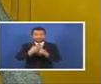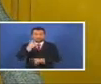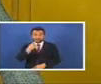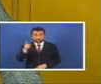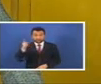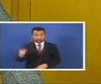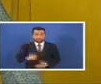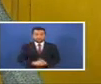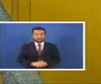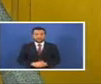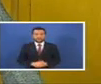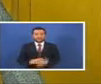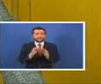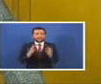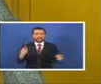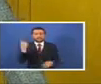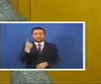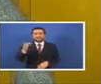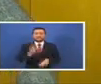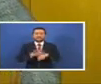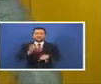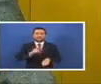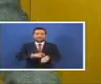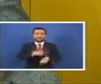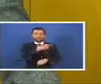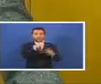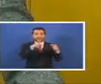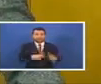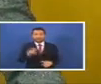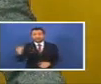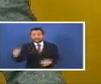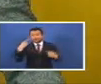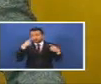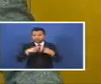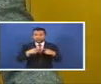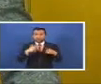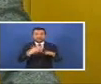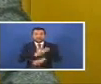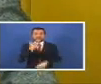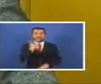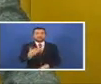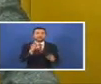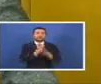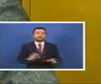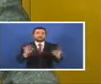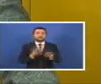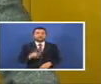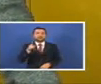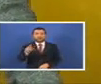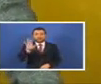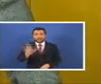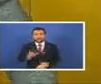söyleyenler, hiçbir şekilde buranın pratiğine denk gelecek bir gerçekliği işaret etmiyorlar.